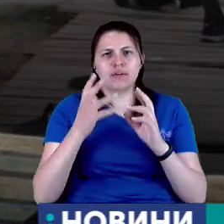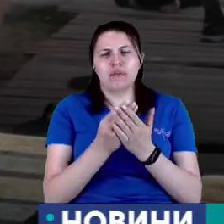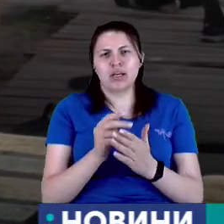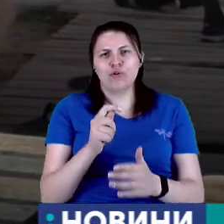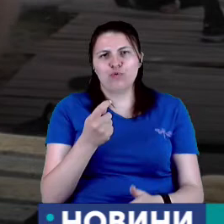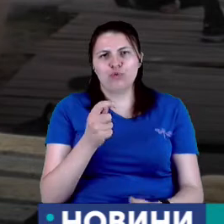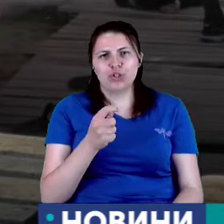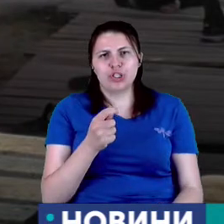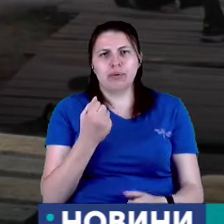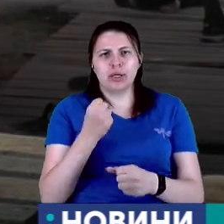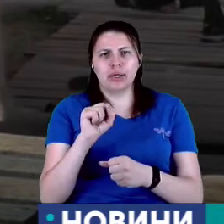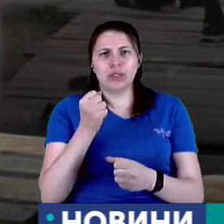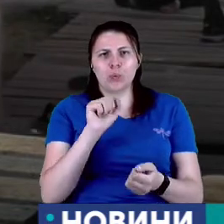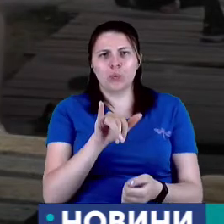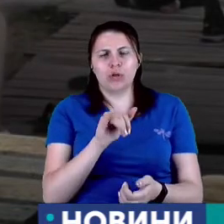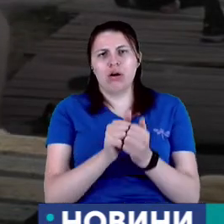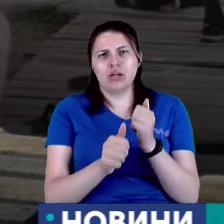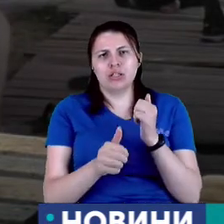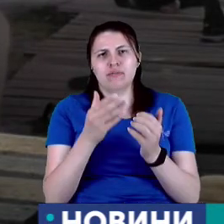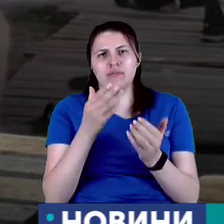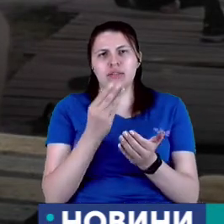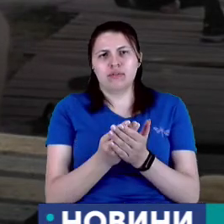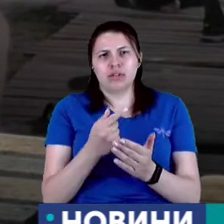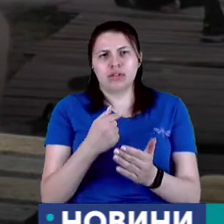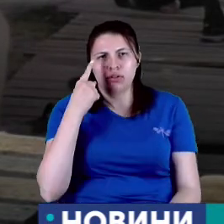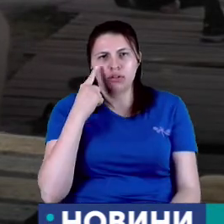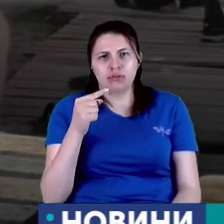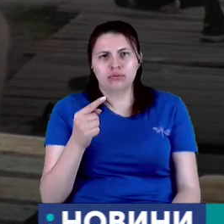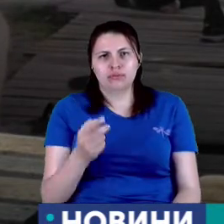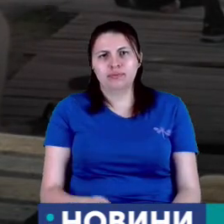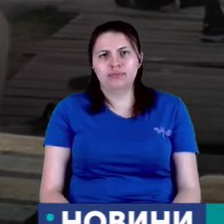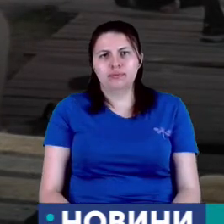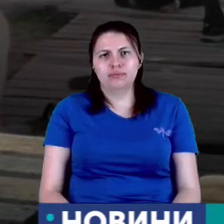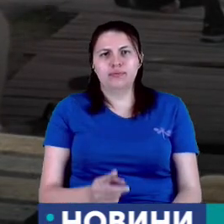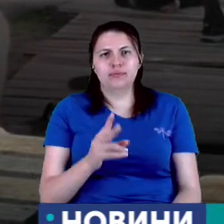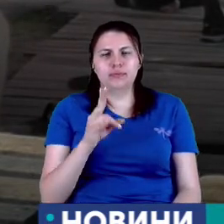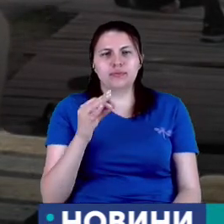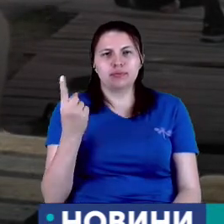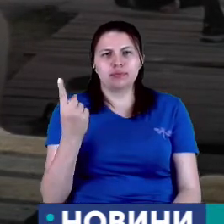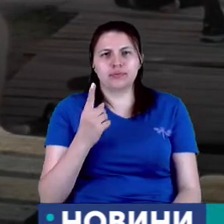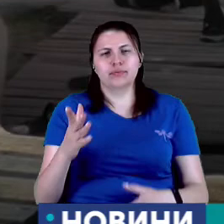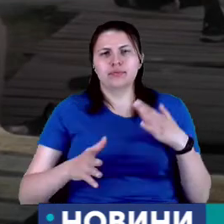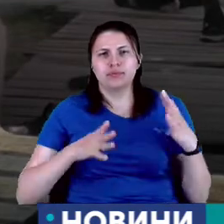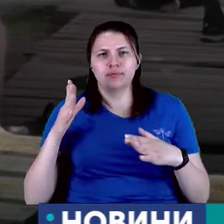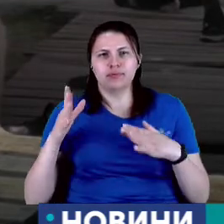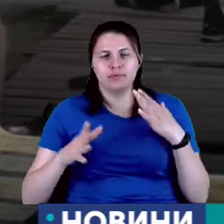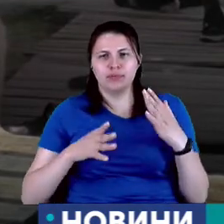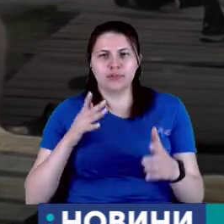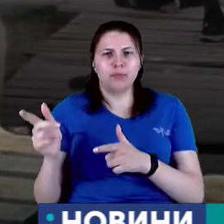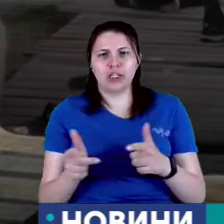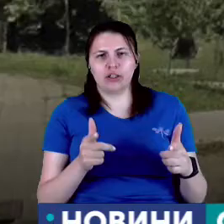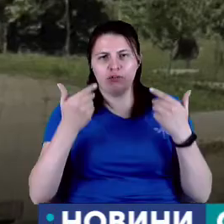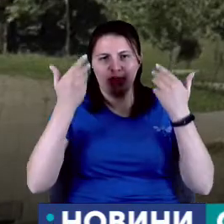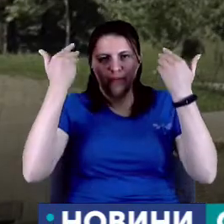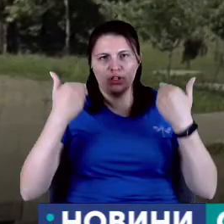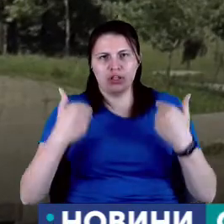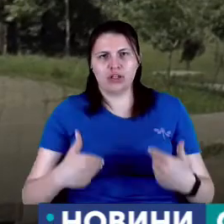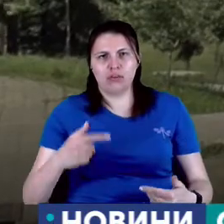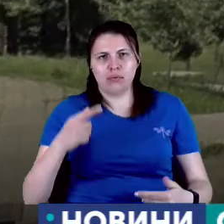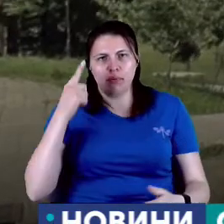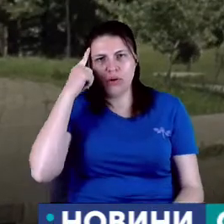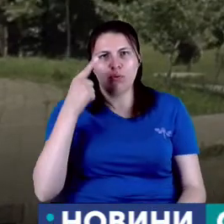мабуть, я так вважаю. Ну, в першу чергу, це фізична підготовка, моральна устойчивість і концентрація уваги. На